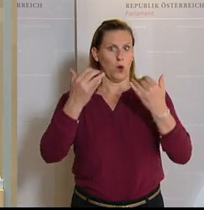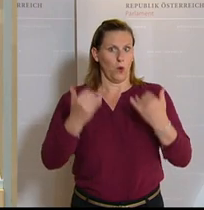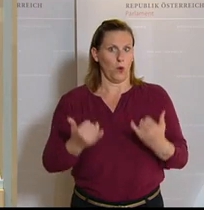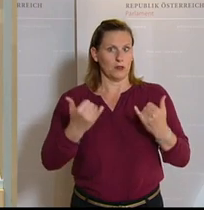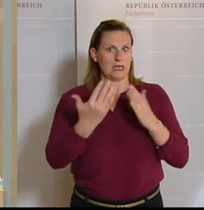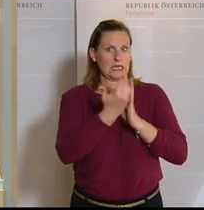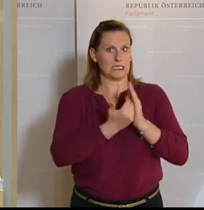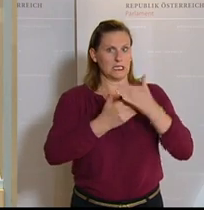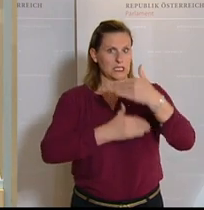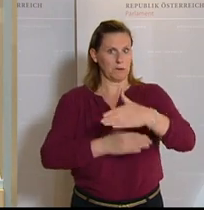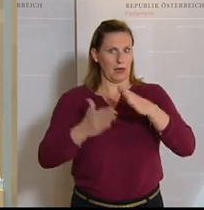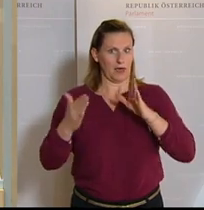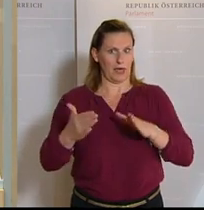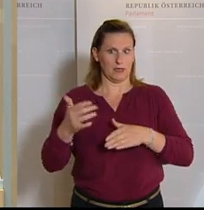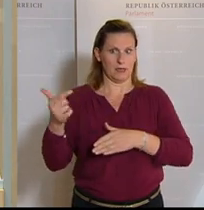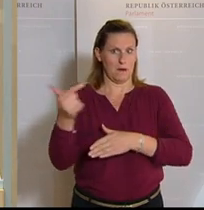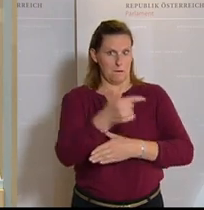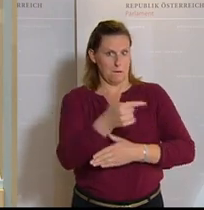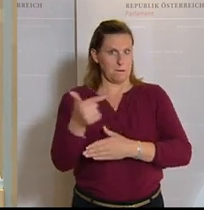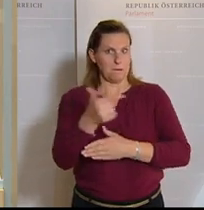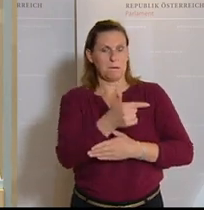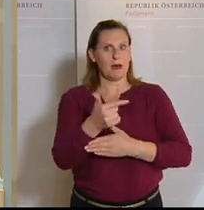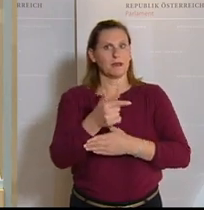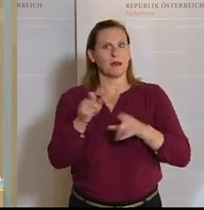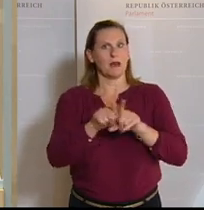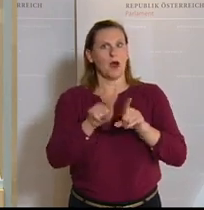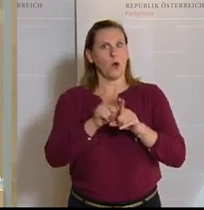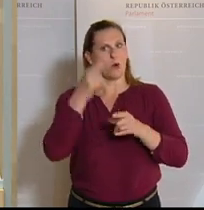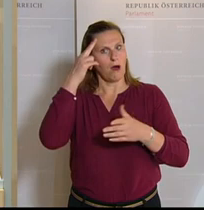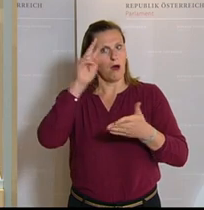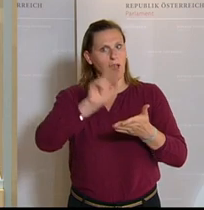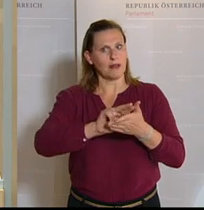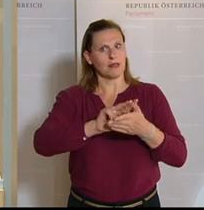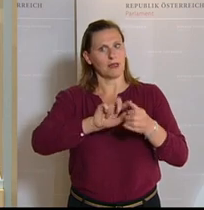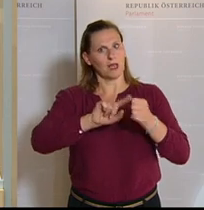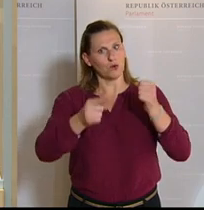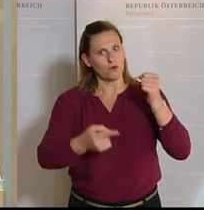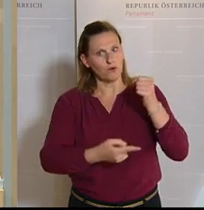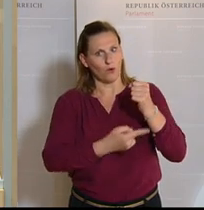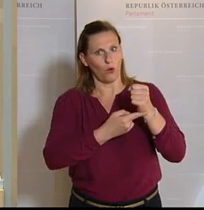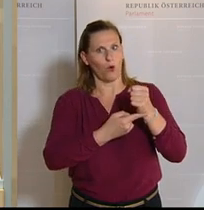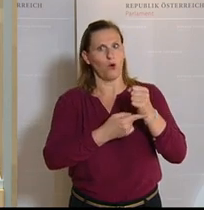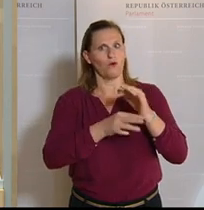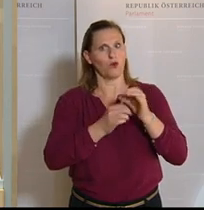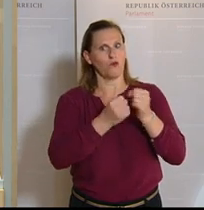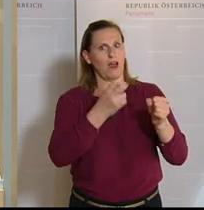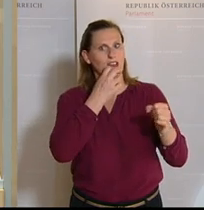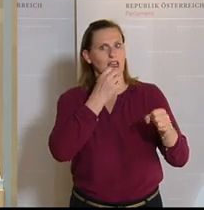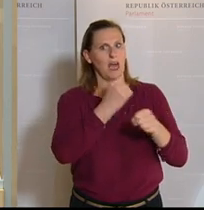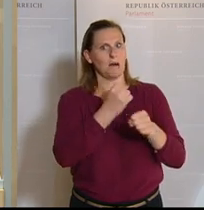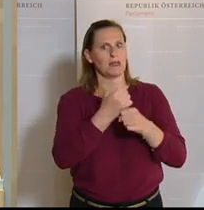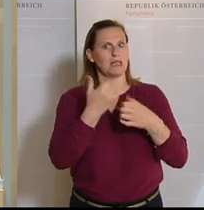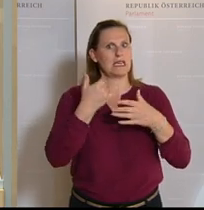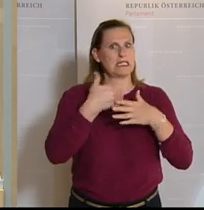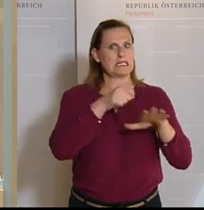mit diesen zwei Gesetzen auch einerseits den Anerkennungsfonds des freiwilligen Engagements um 600.000 Euro auch auf. Das ist wichtig und